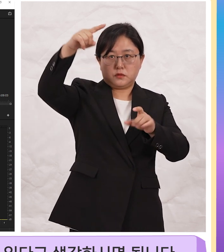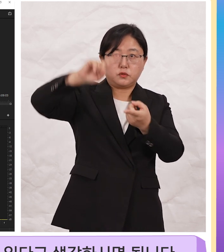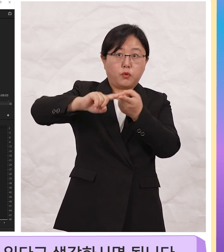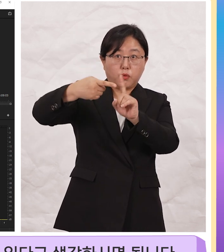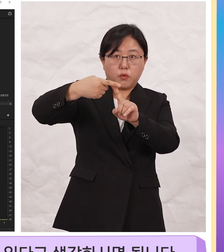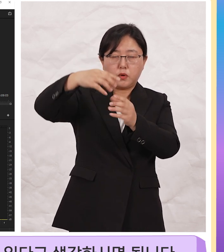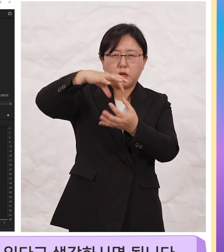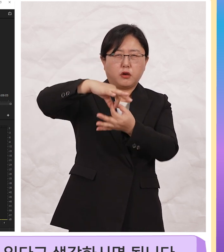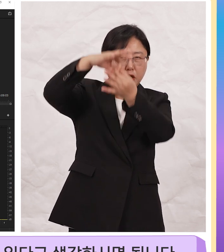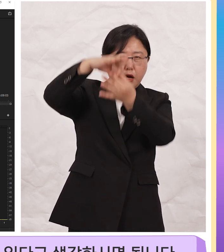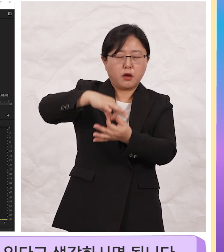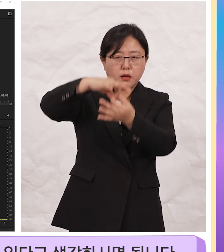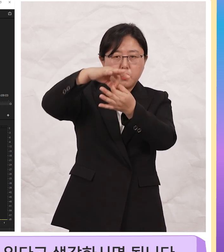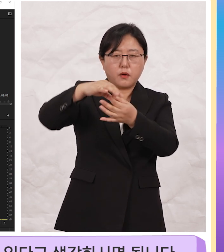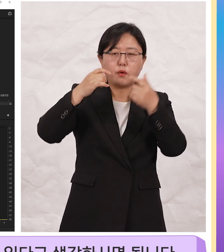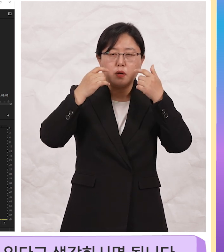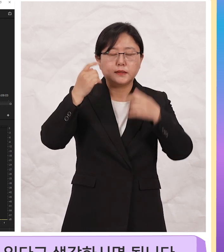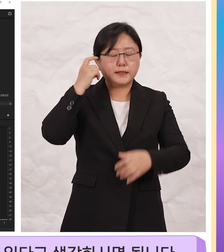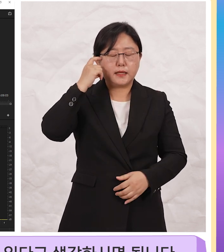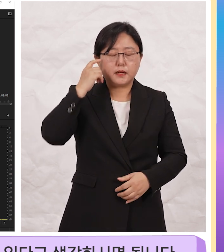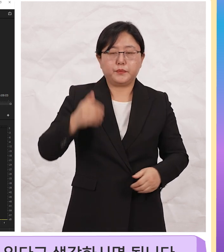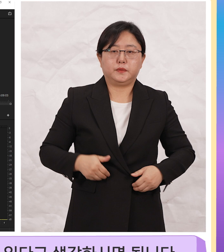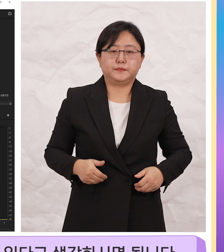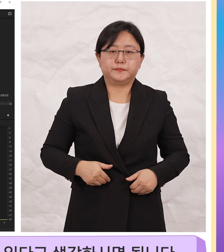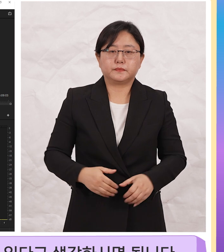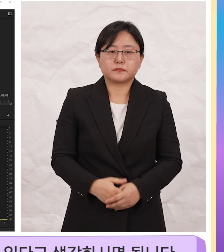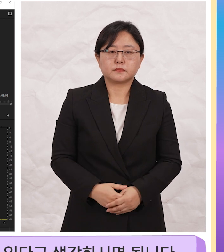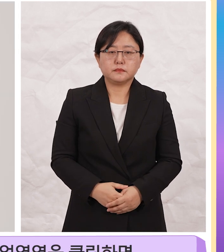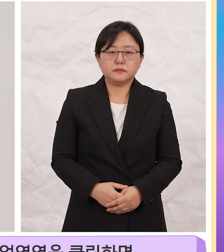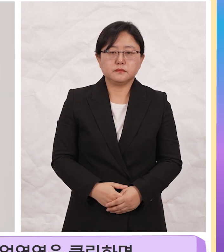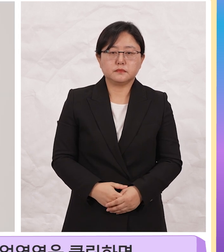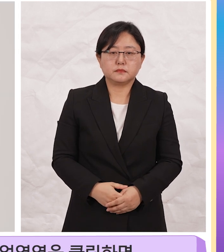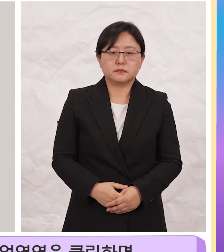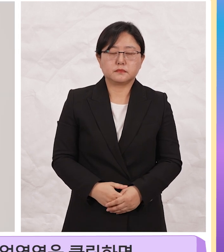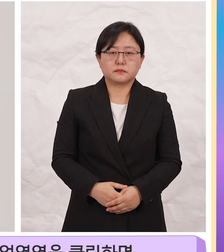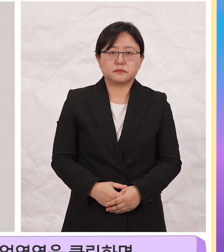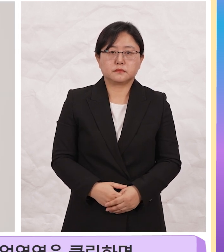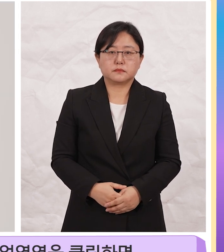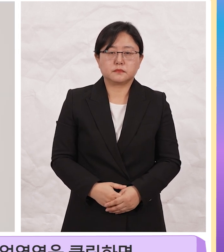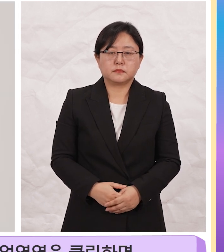패널은 서로 연결되어 있다고 생각하시면 되겠습니다.